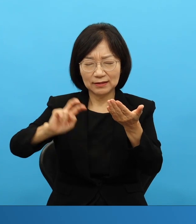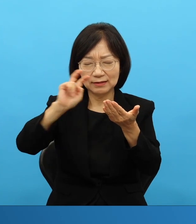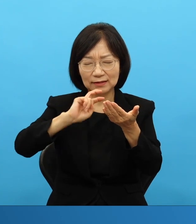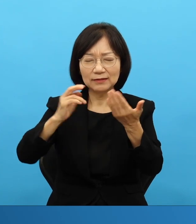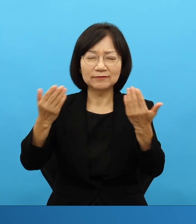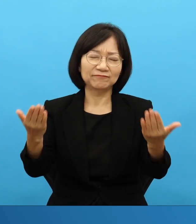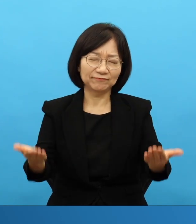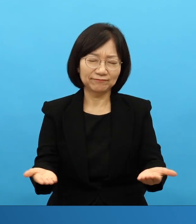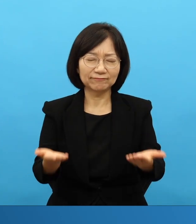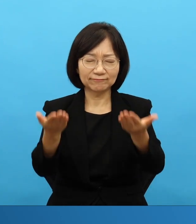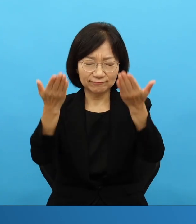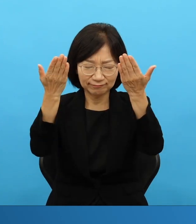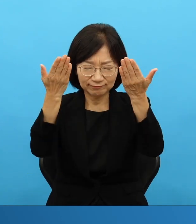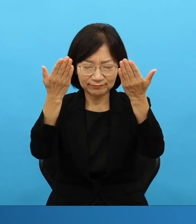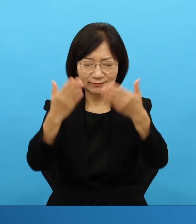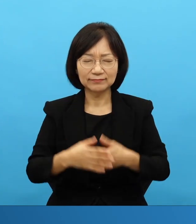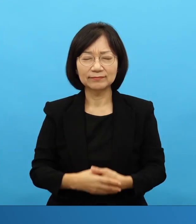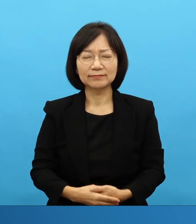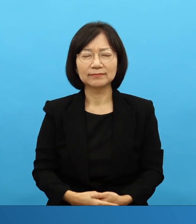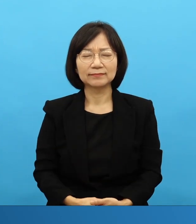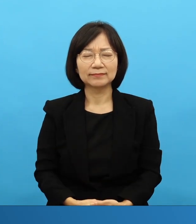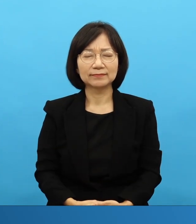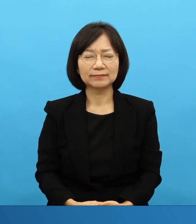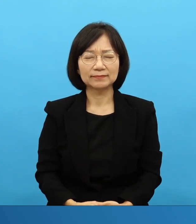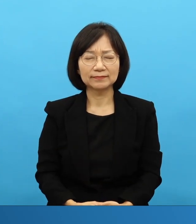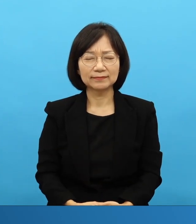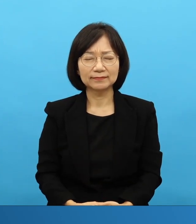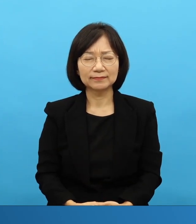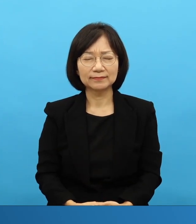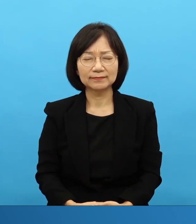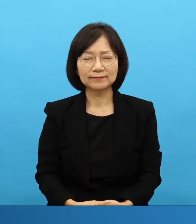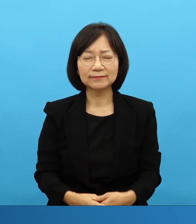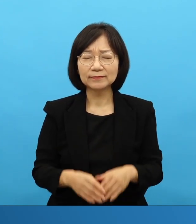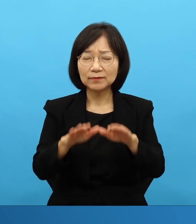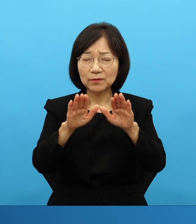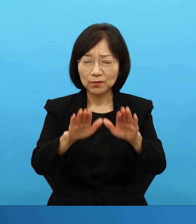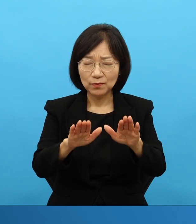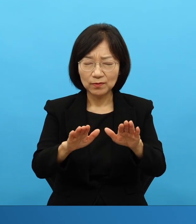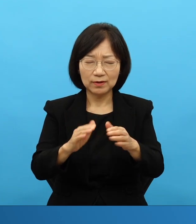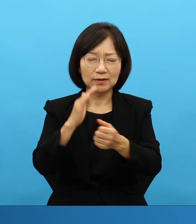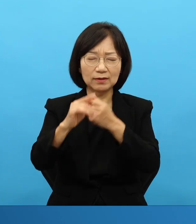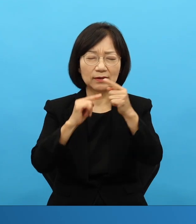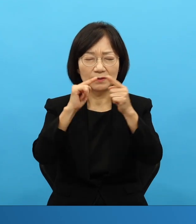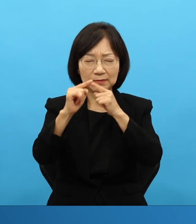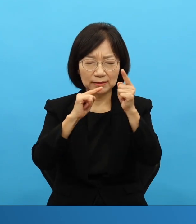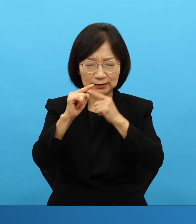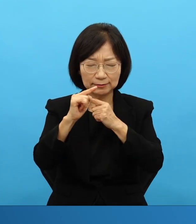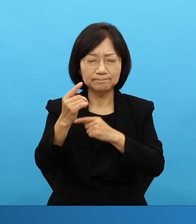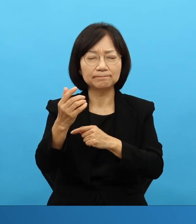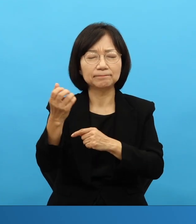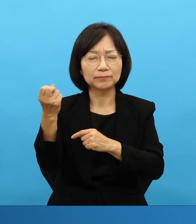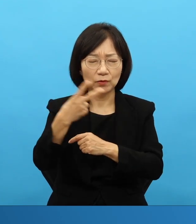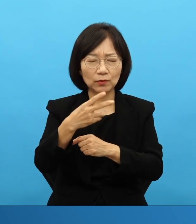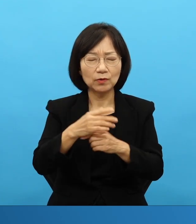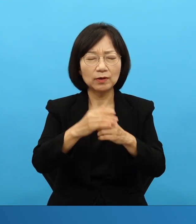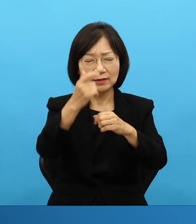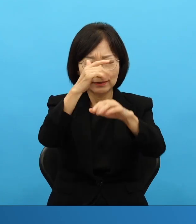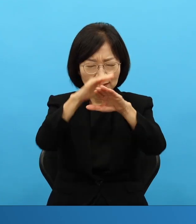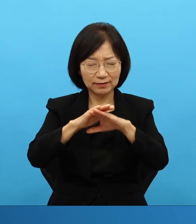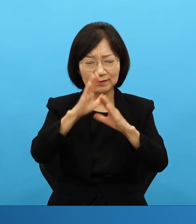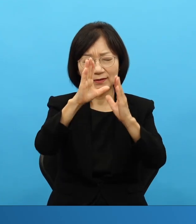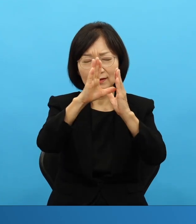giving us victory within the world through the enjoyment of peace in Christ and bold faith. 오늘도 말씀 속에 예배 속에 영적인 새